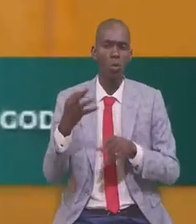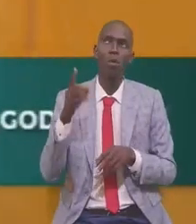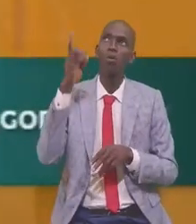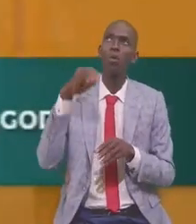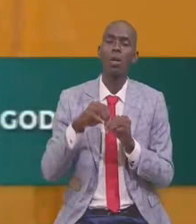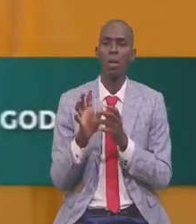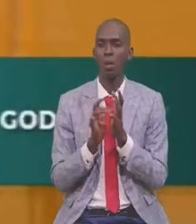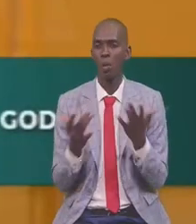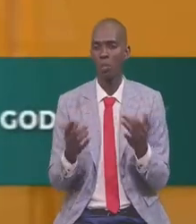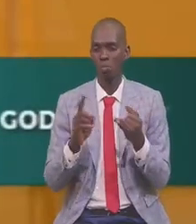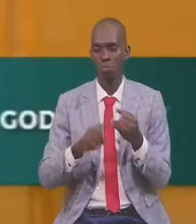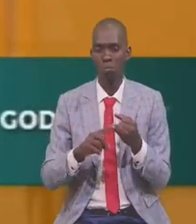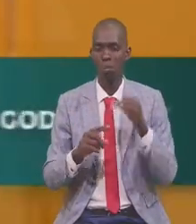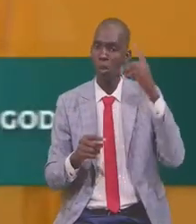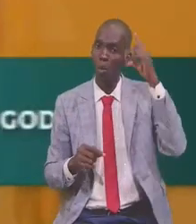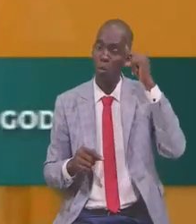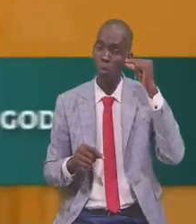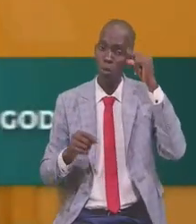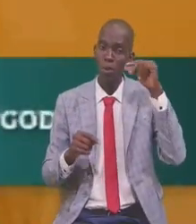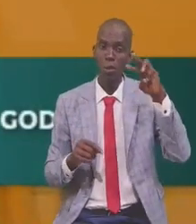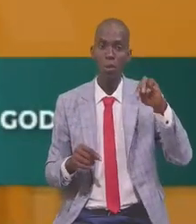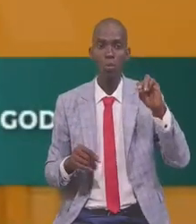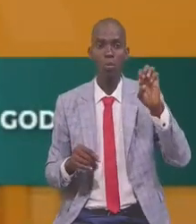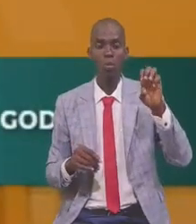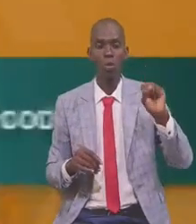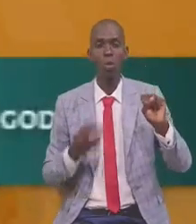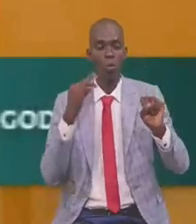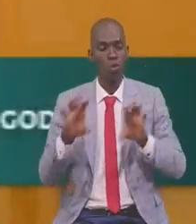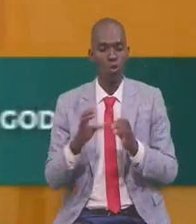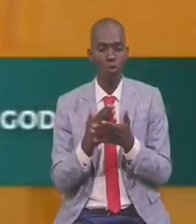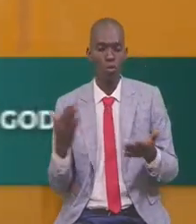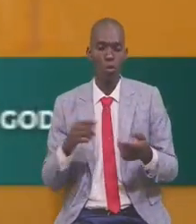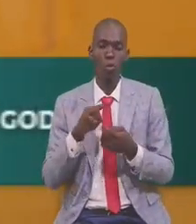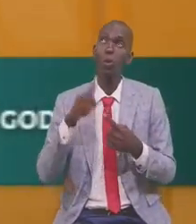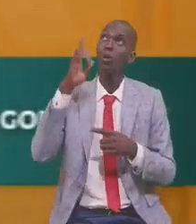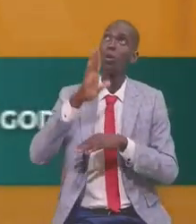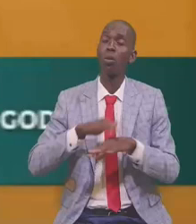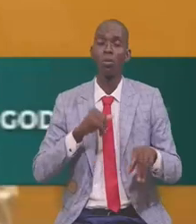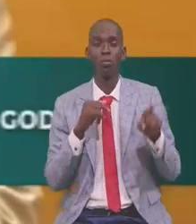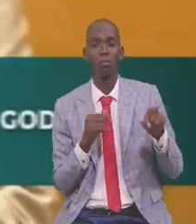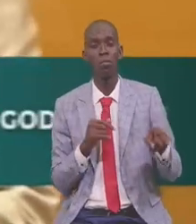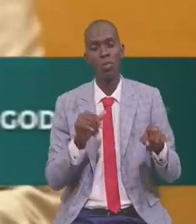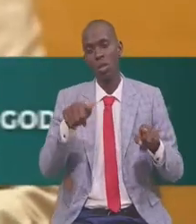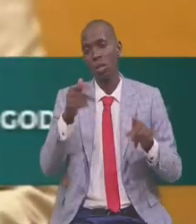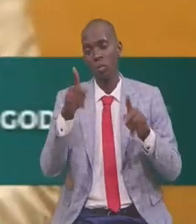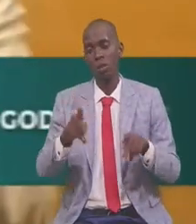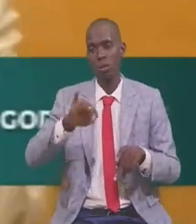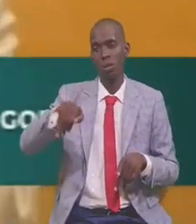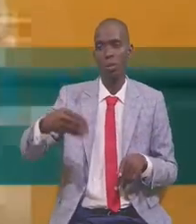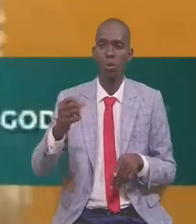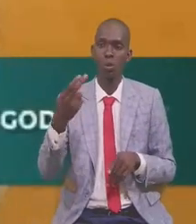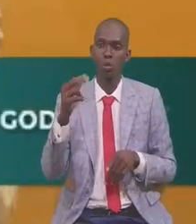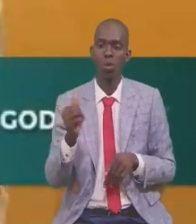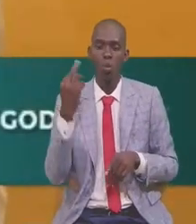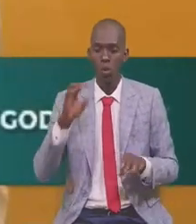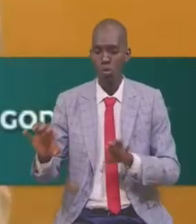Pensez à la paix de Dieu dans la vie des gens, dans la vie. Regardez, Moïse, il faisait quelque chose. Josué faisait quelque chose. Quand l'appel est venu,